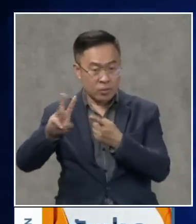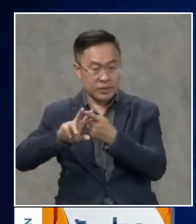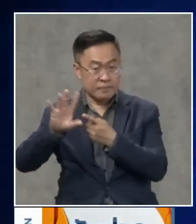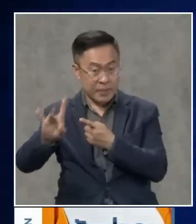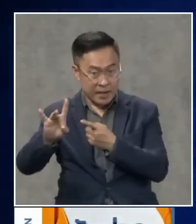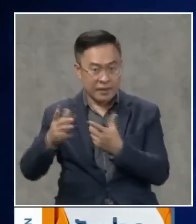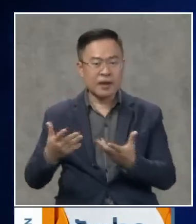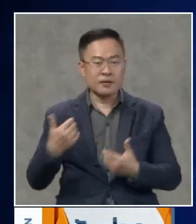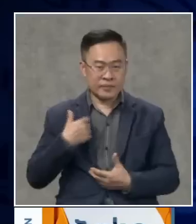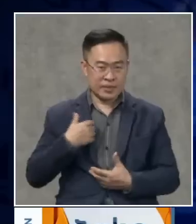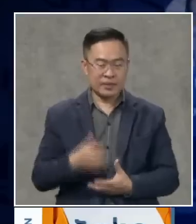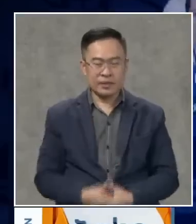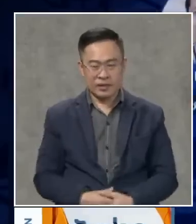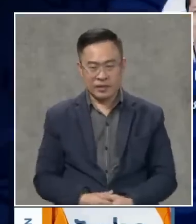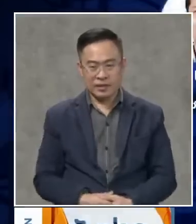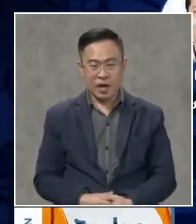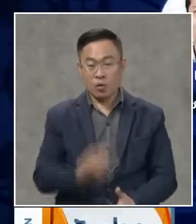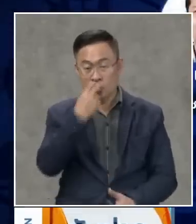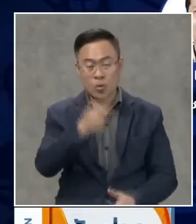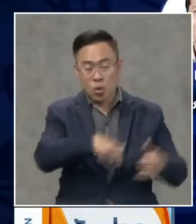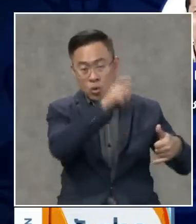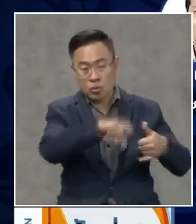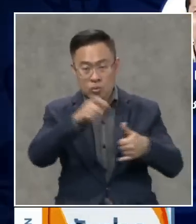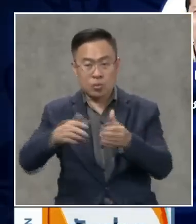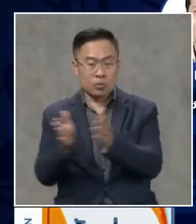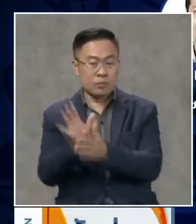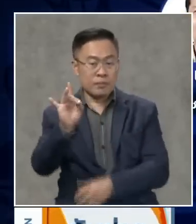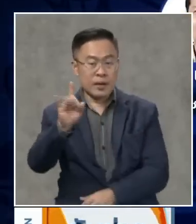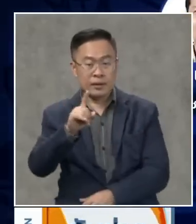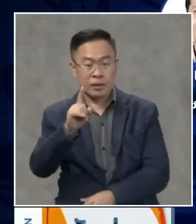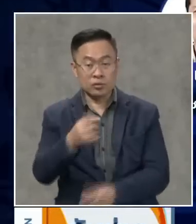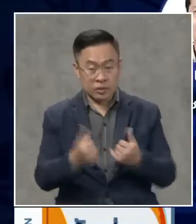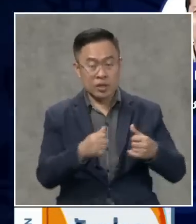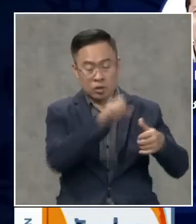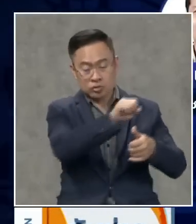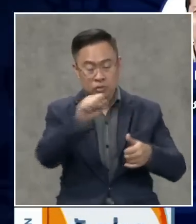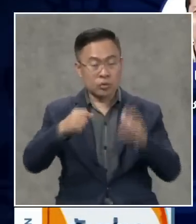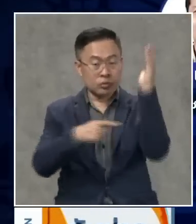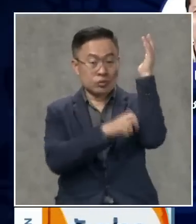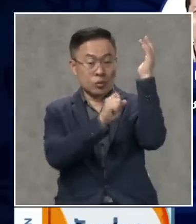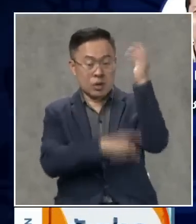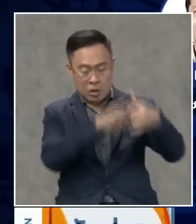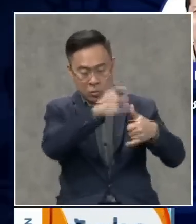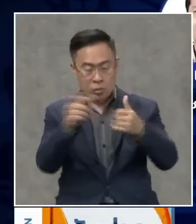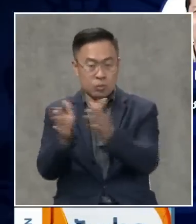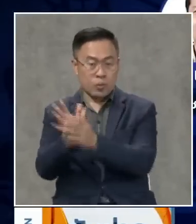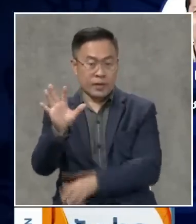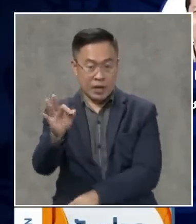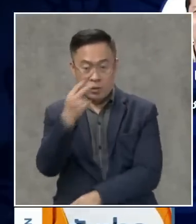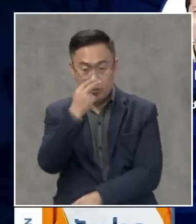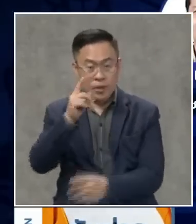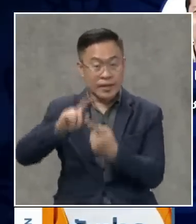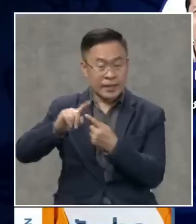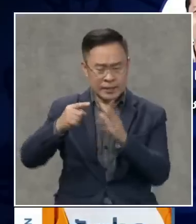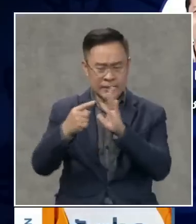ตย์ยืน1เลยค่ะส่งคุณสันเพชรบุญยามณีลูกชายของคุณนิพนธ์บุญยามณีมาแก้มืออีกรอบหนึ่งหลังจากที่เจ้า